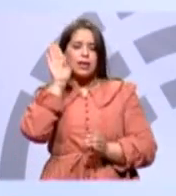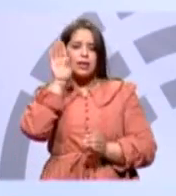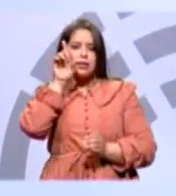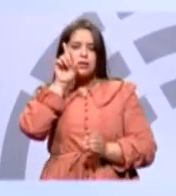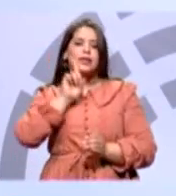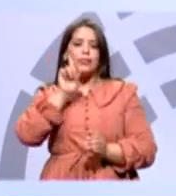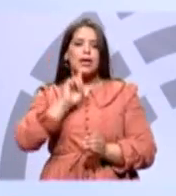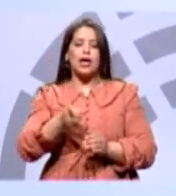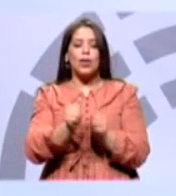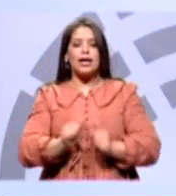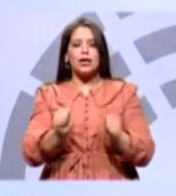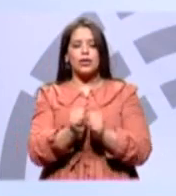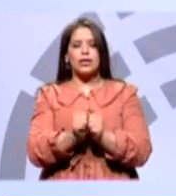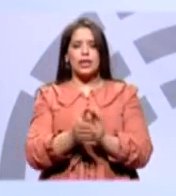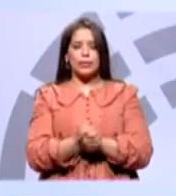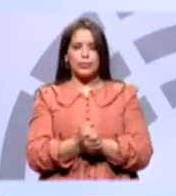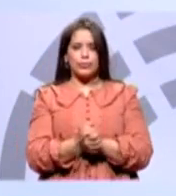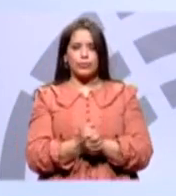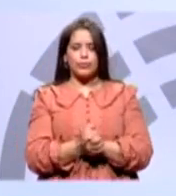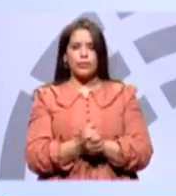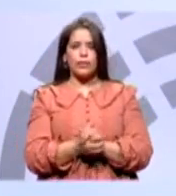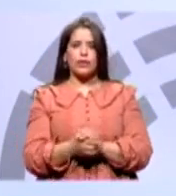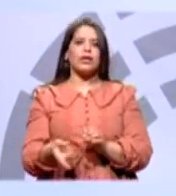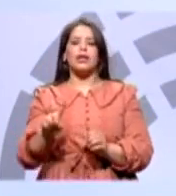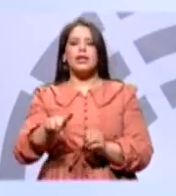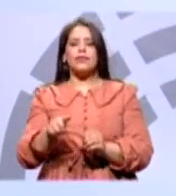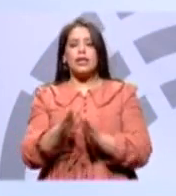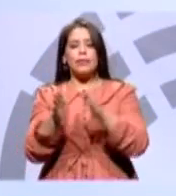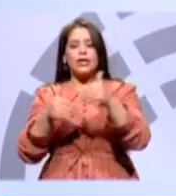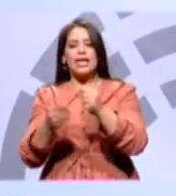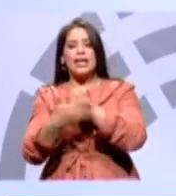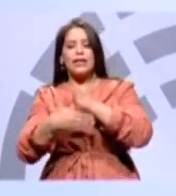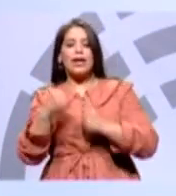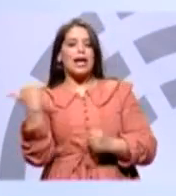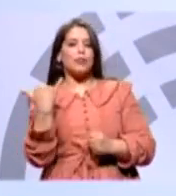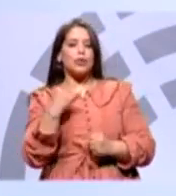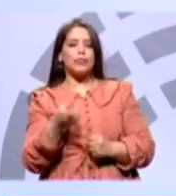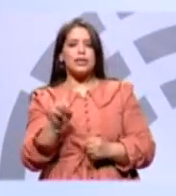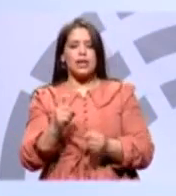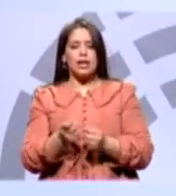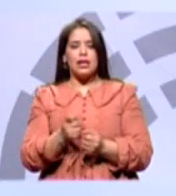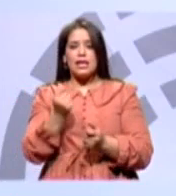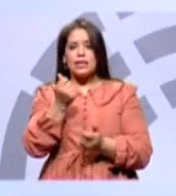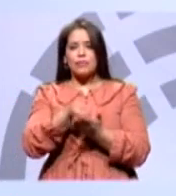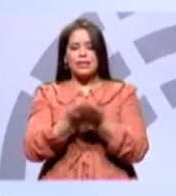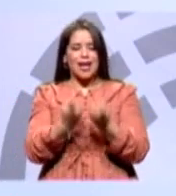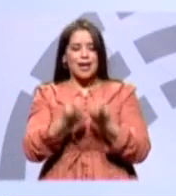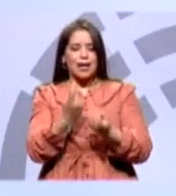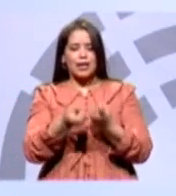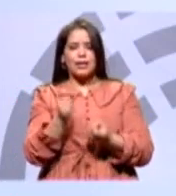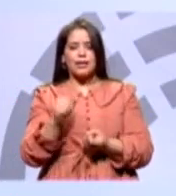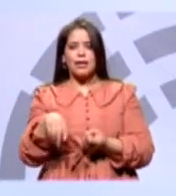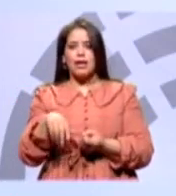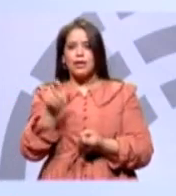الفلاحي والمهم جدوله الديون لصغار الفلاحين ومراجعه اسعار مياه الري التوفير الاسم ده والبذور